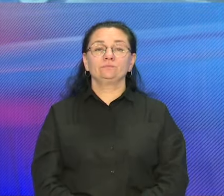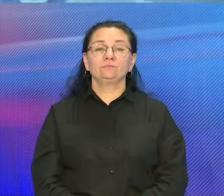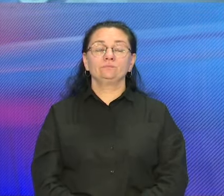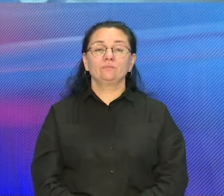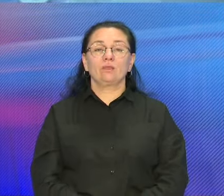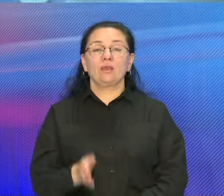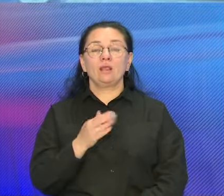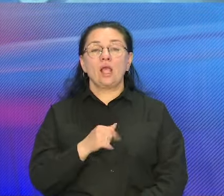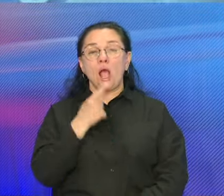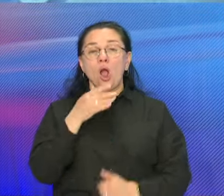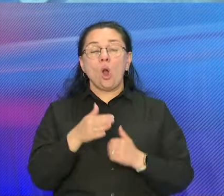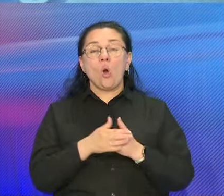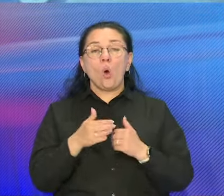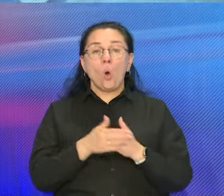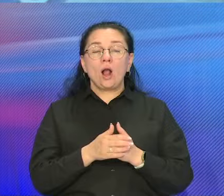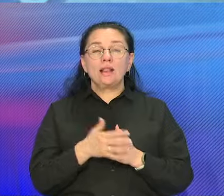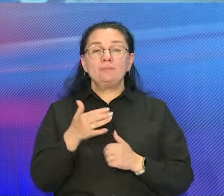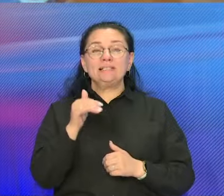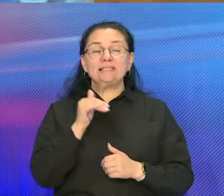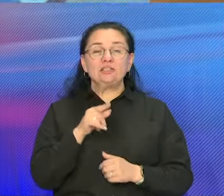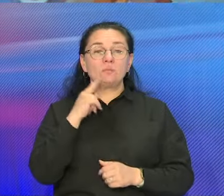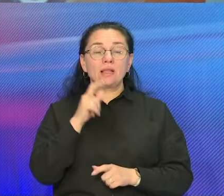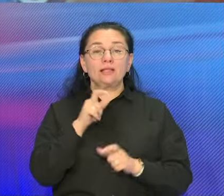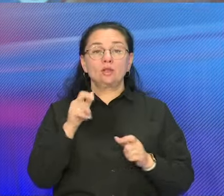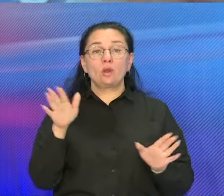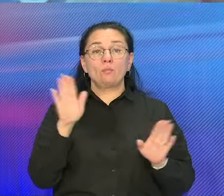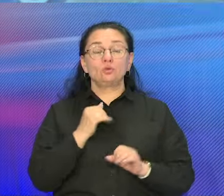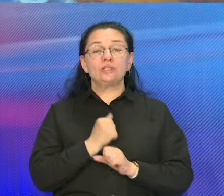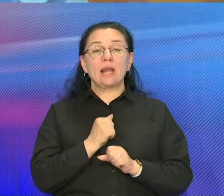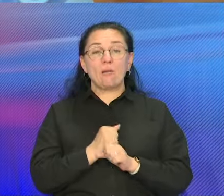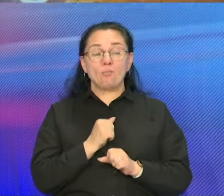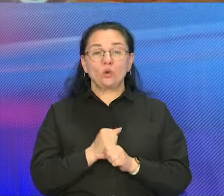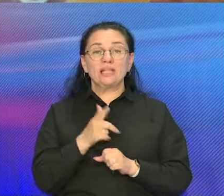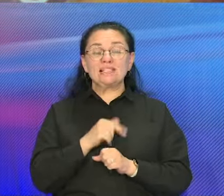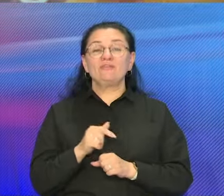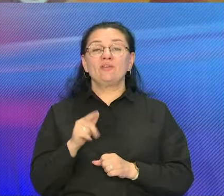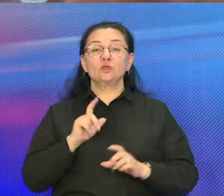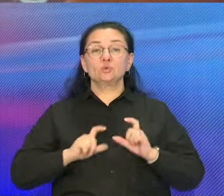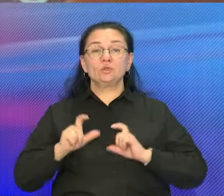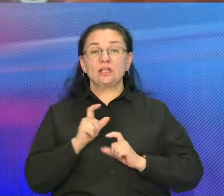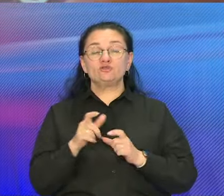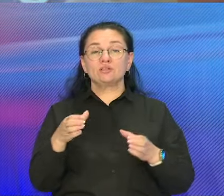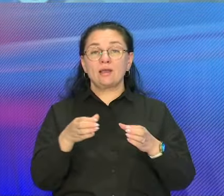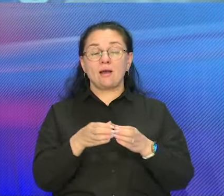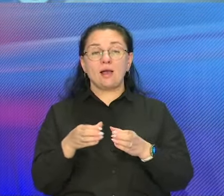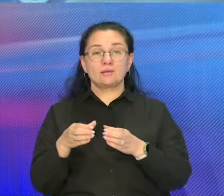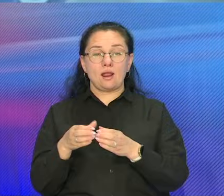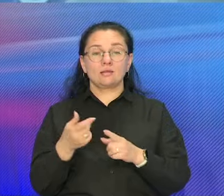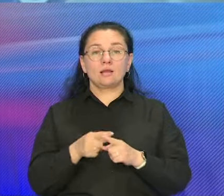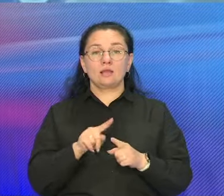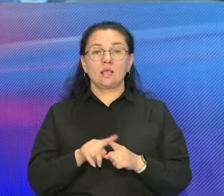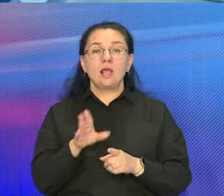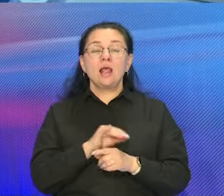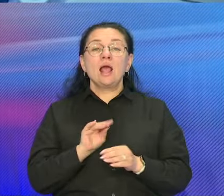Каляя 7 тысяч молодых людей при немыня будут спрацовать в этом летом у складе студентских отрадов В этом часам гоже заклик